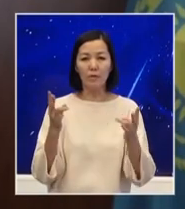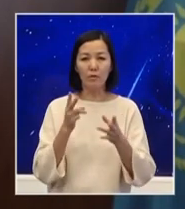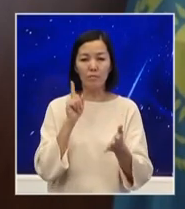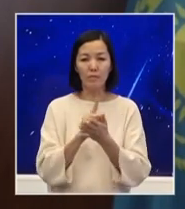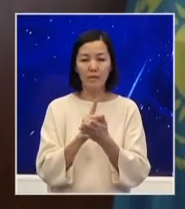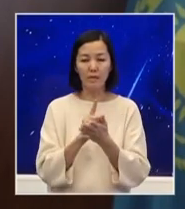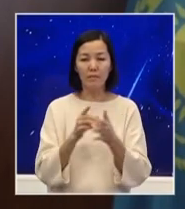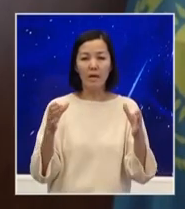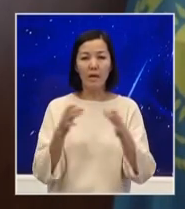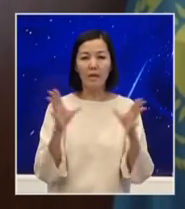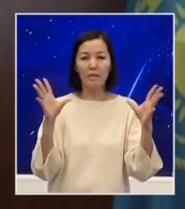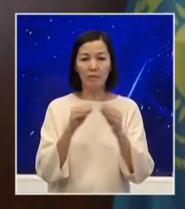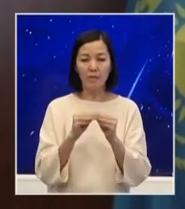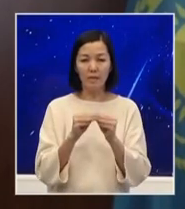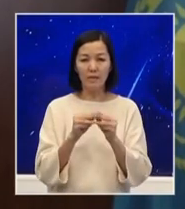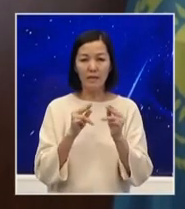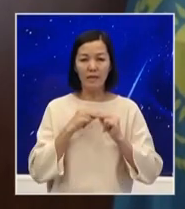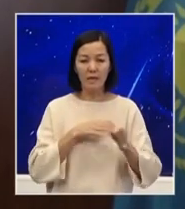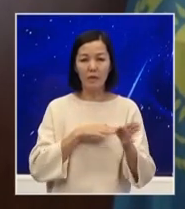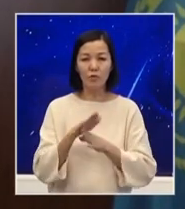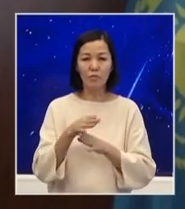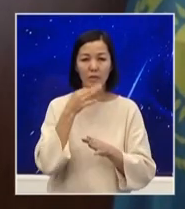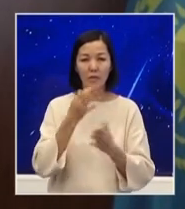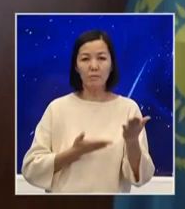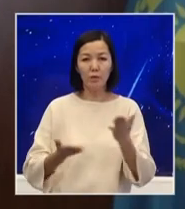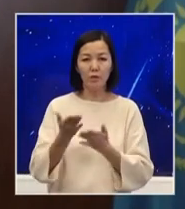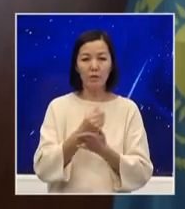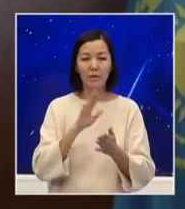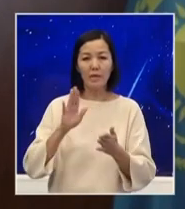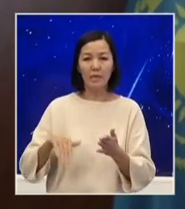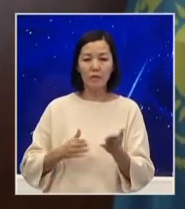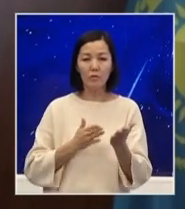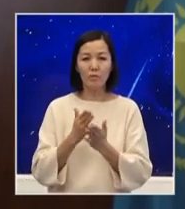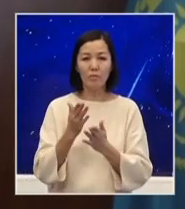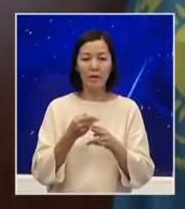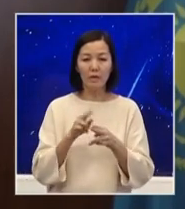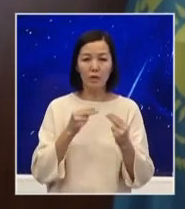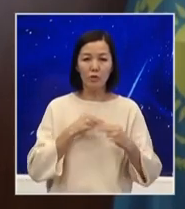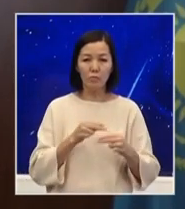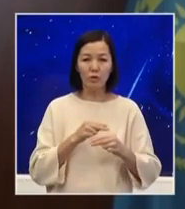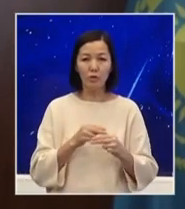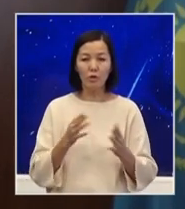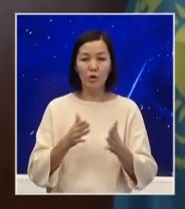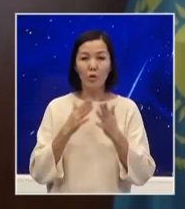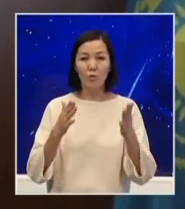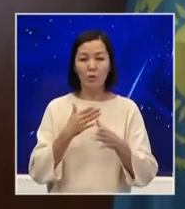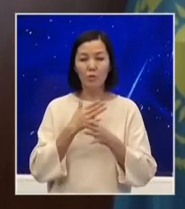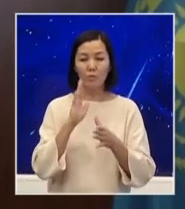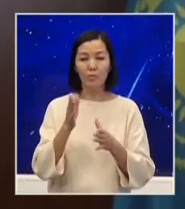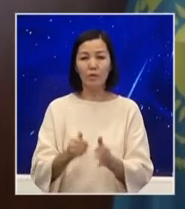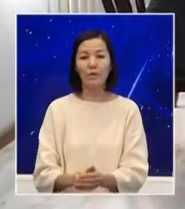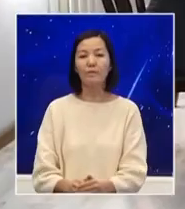міндеттіміз. Агенттікпен бірлесе атқарған жұмыстардан тәжірибе жинаймыз. Кейін осы бағытта жұмыс істеу үшін бұл үлкен септігін